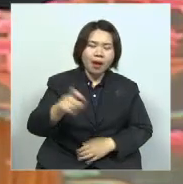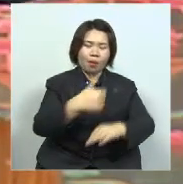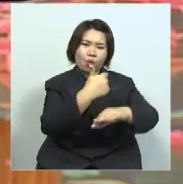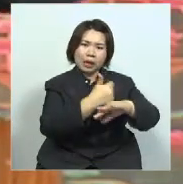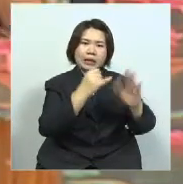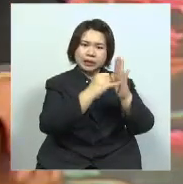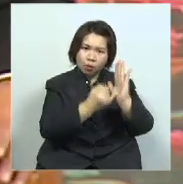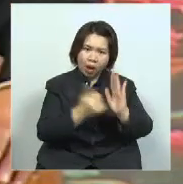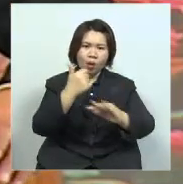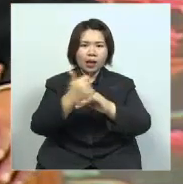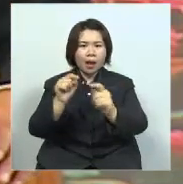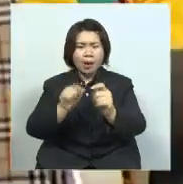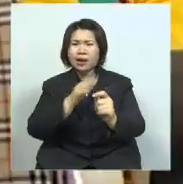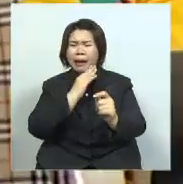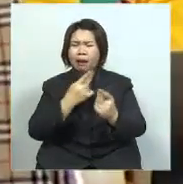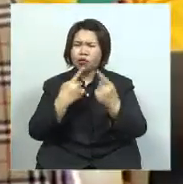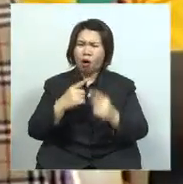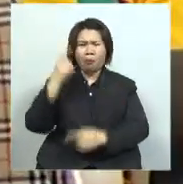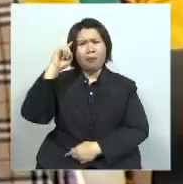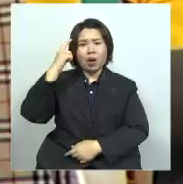ภอถ้านายอำเภอตอบไม่ได้มาบอกผม